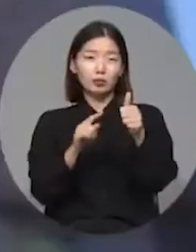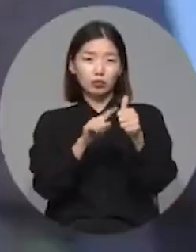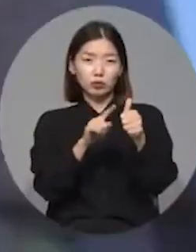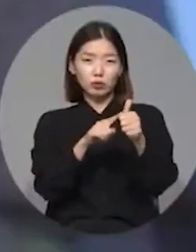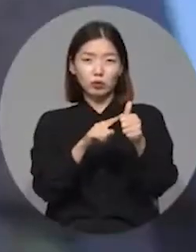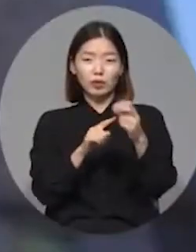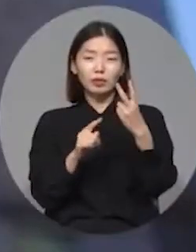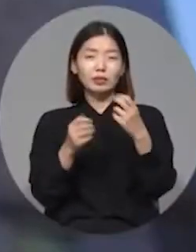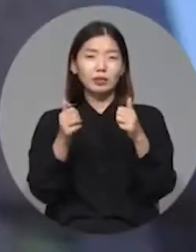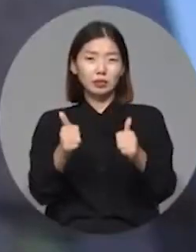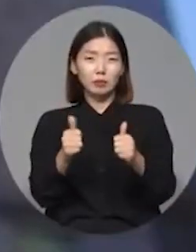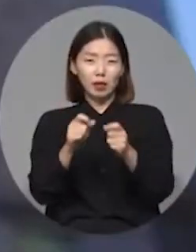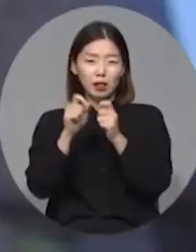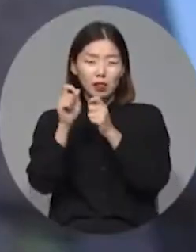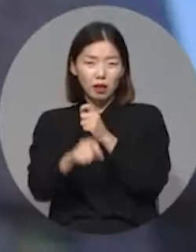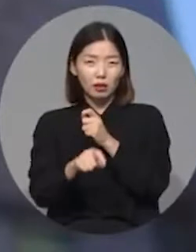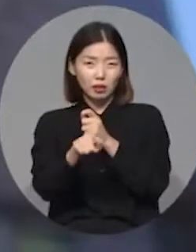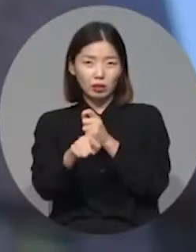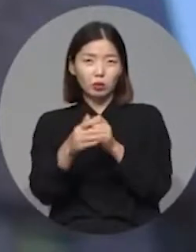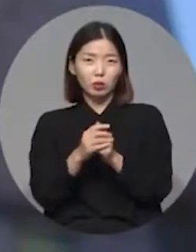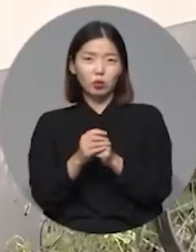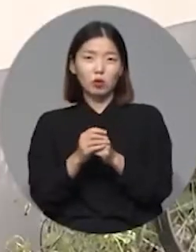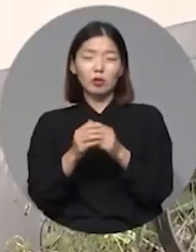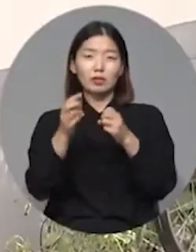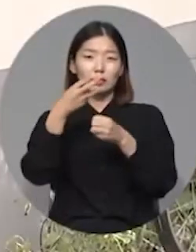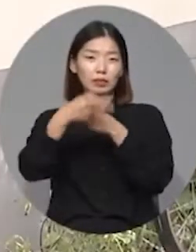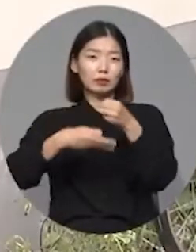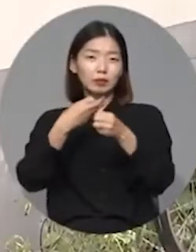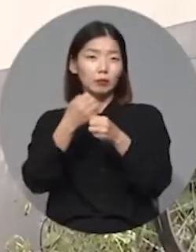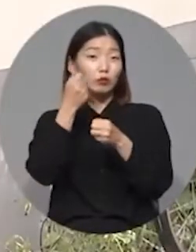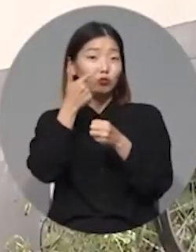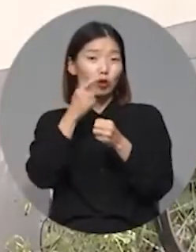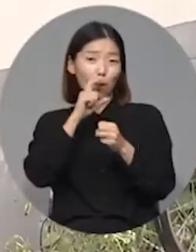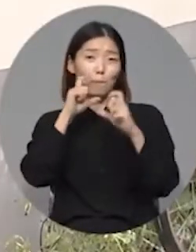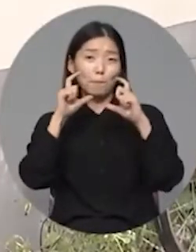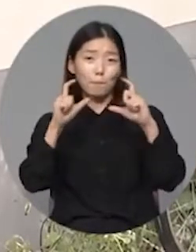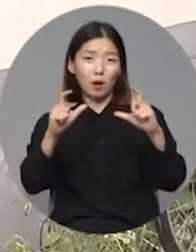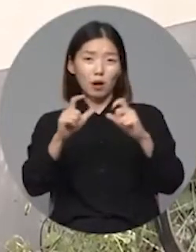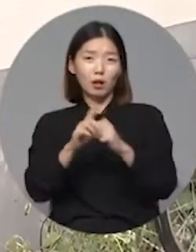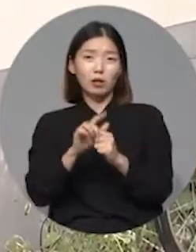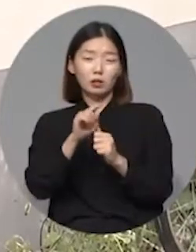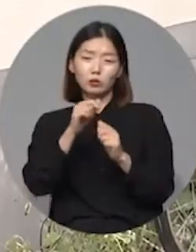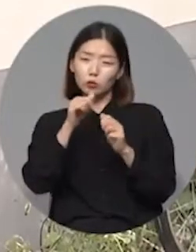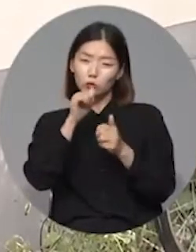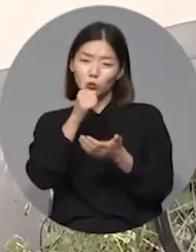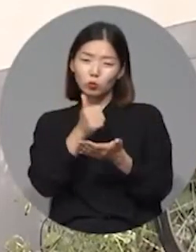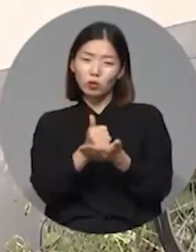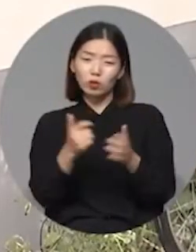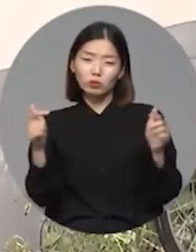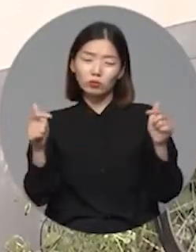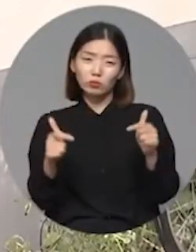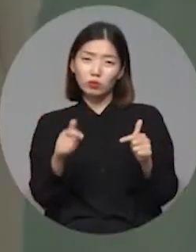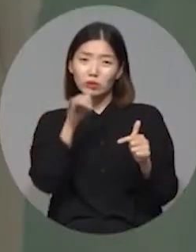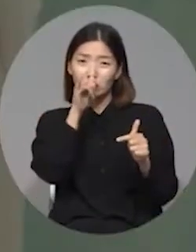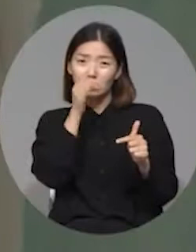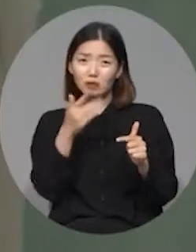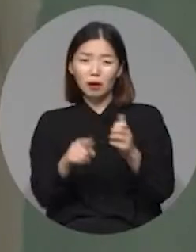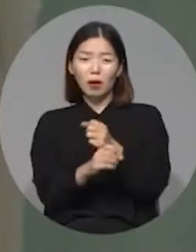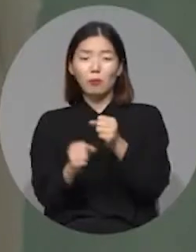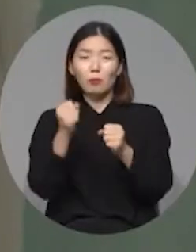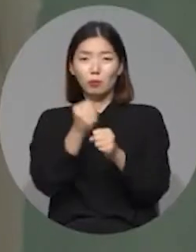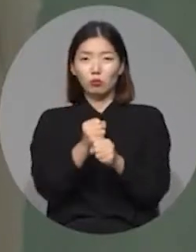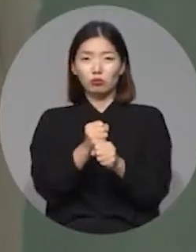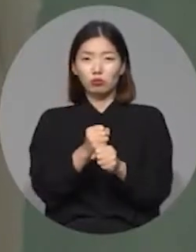씨가 2심에서도 사기 등의 혐의로 징역 13년 6월을 선고받으며 단죄가 마무리 단계지만 피해 복구는